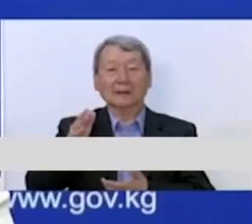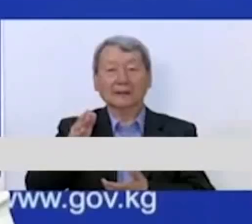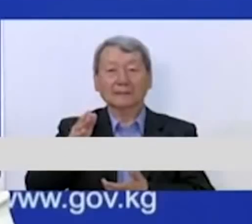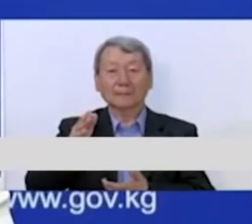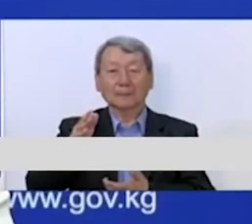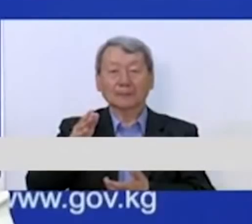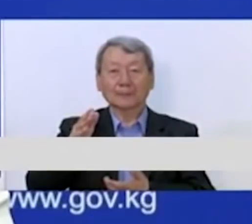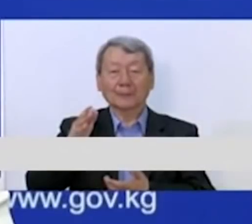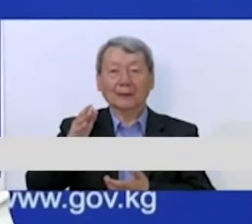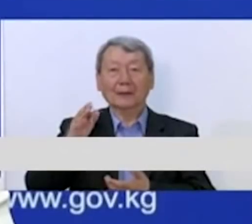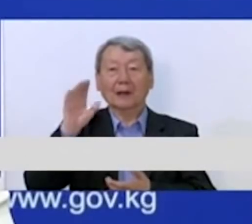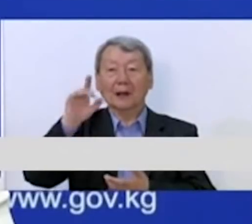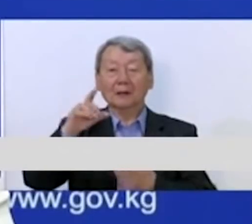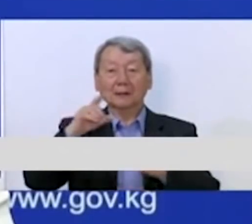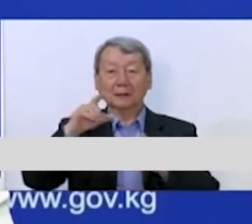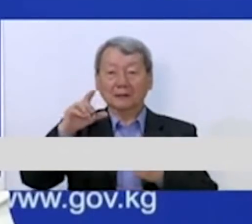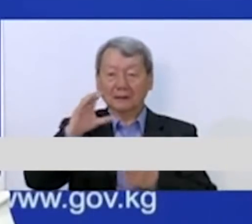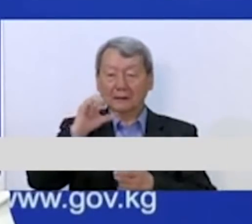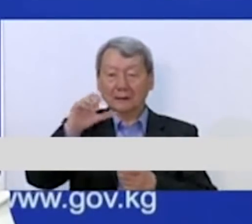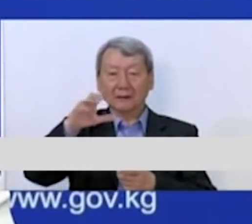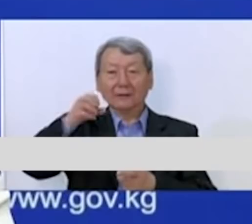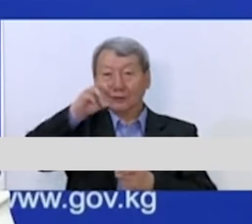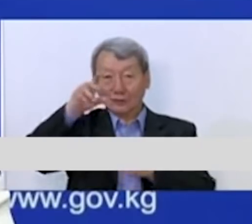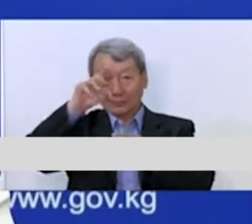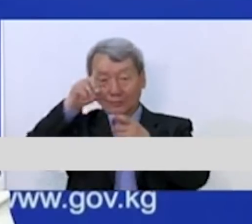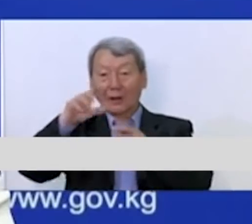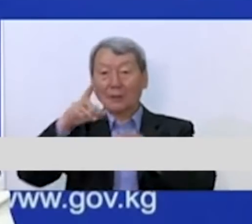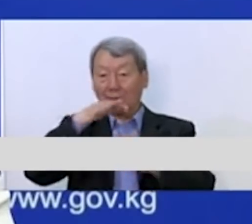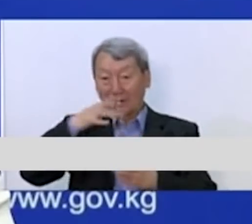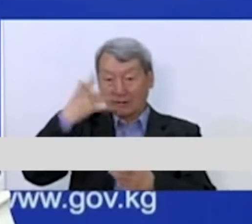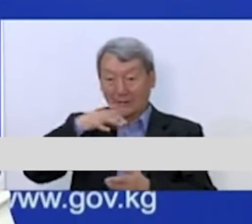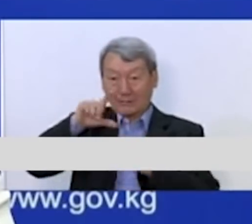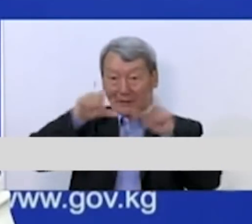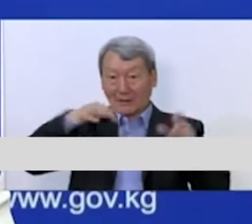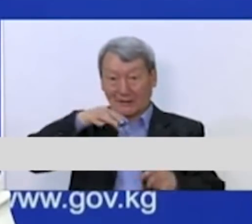коюлууда. Должны быть установлены санитайзеры. Посещение магазинов и